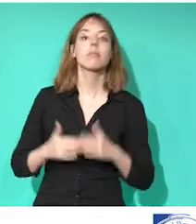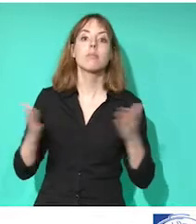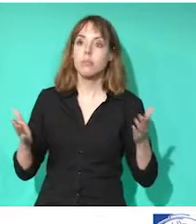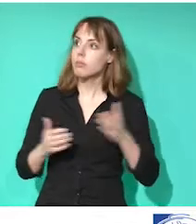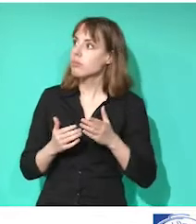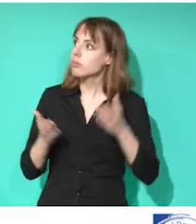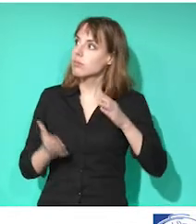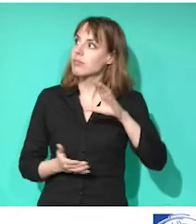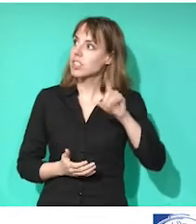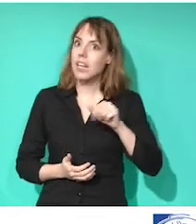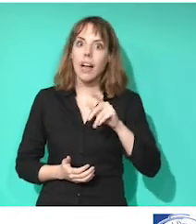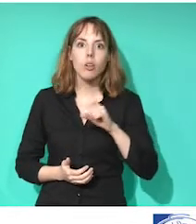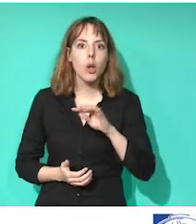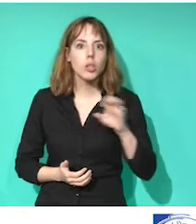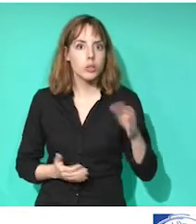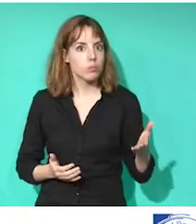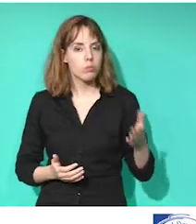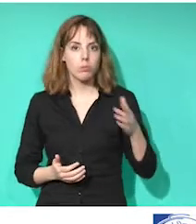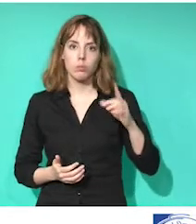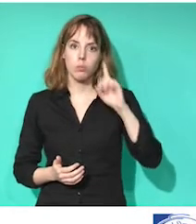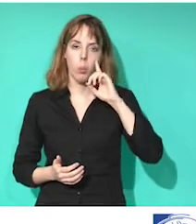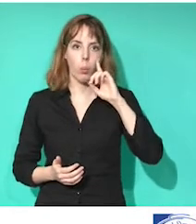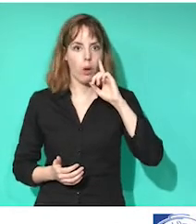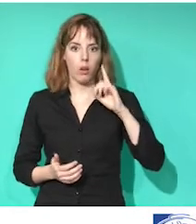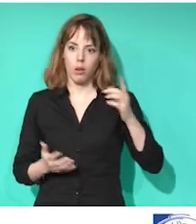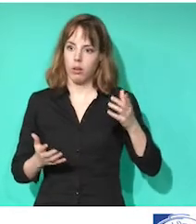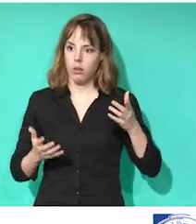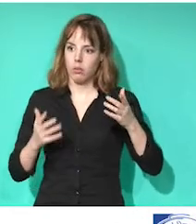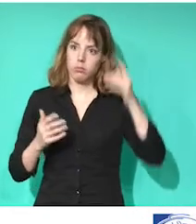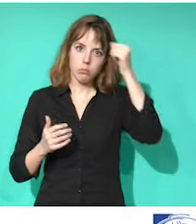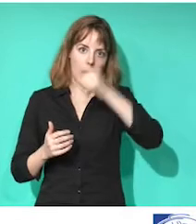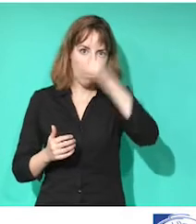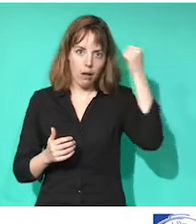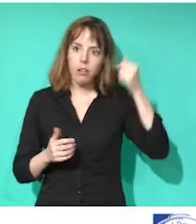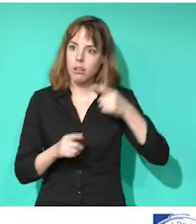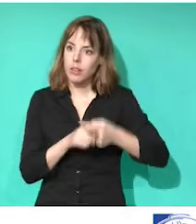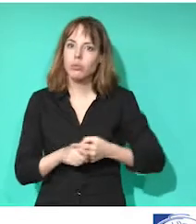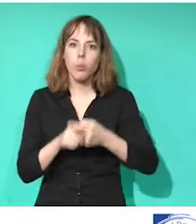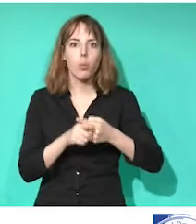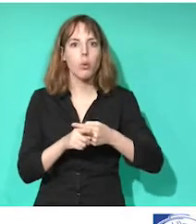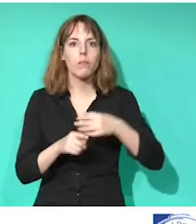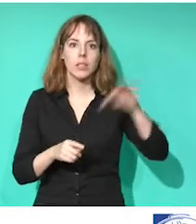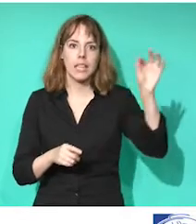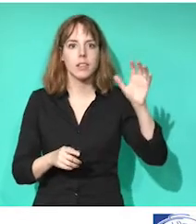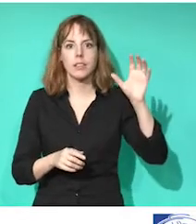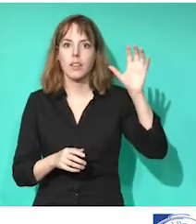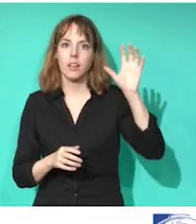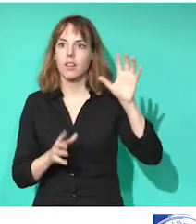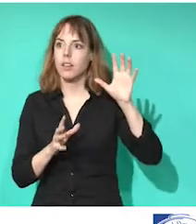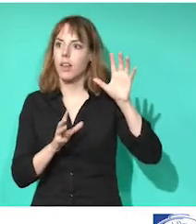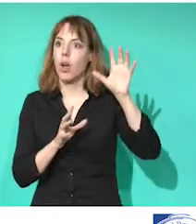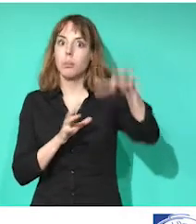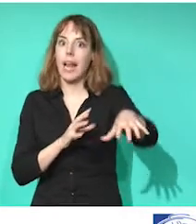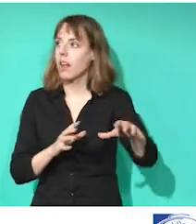avez choisi de marrainer la Fédération française de handball sur un projet bien particulier ? Handball. Je l'ai